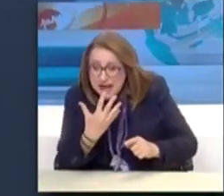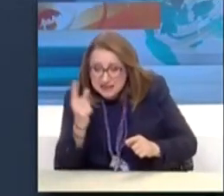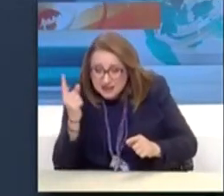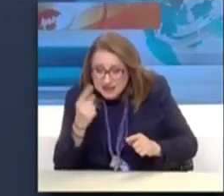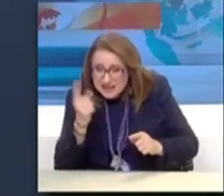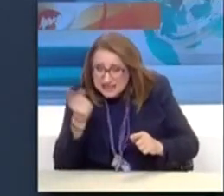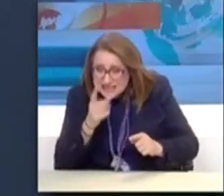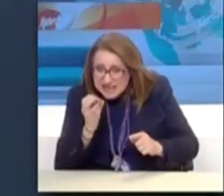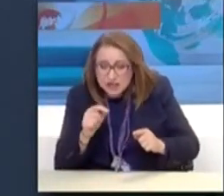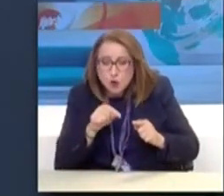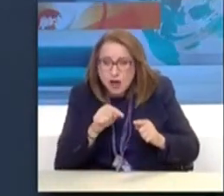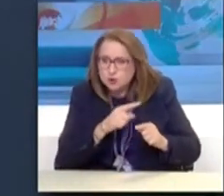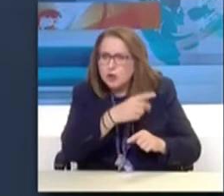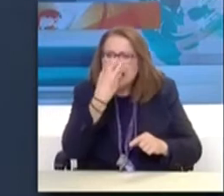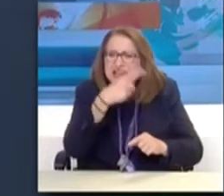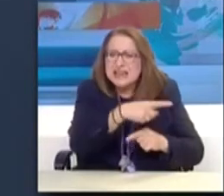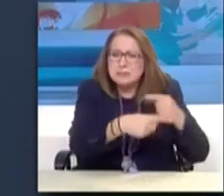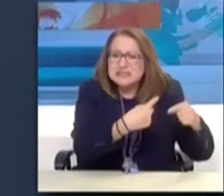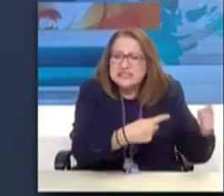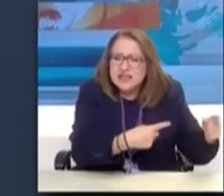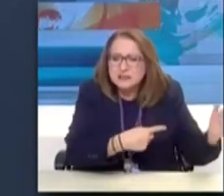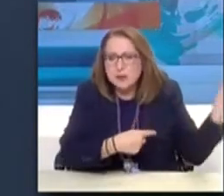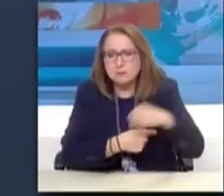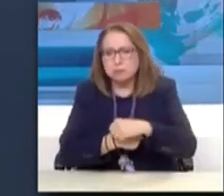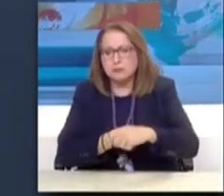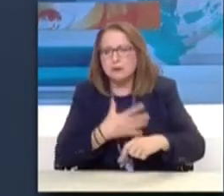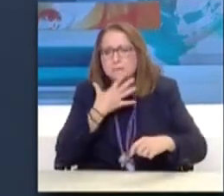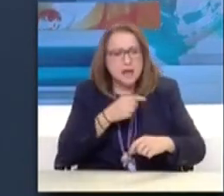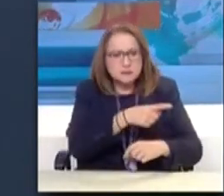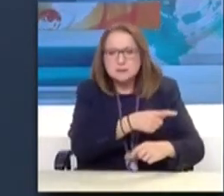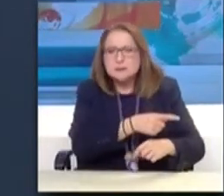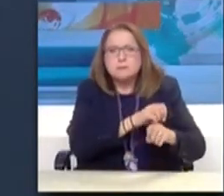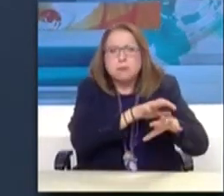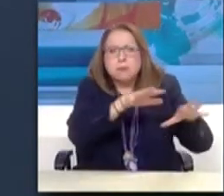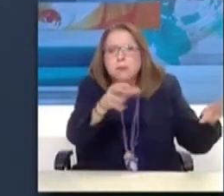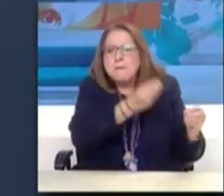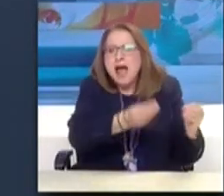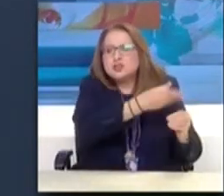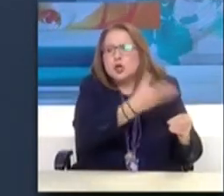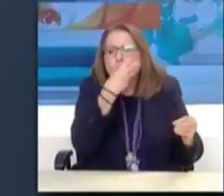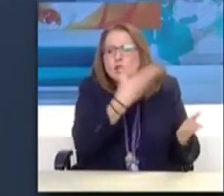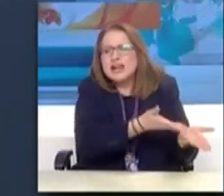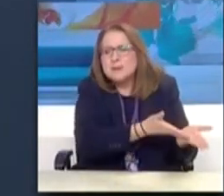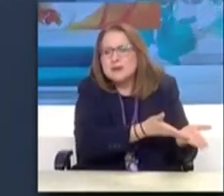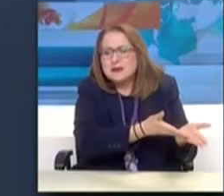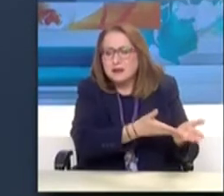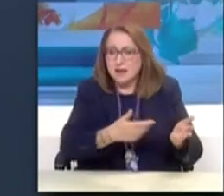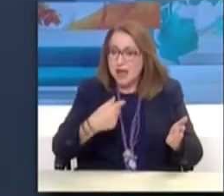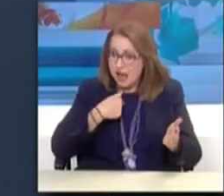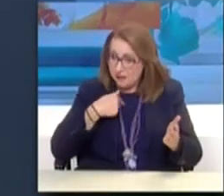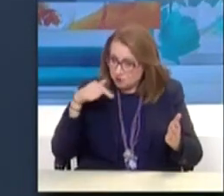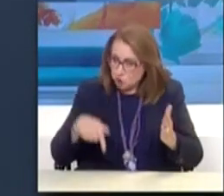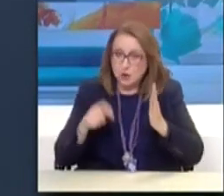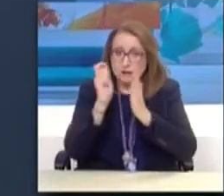μοντέλα, που έχουν ως βάση τους τα χαρακτηριστικά του ιού, τα σοβαρά νοσηλευόμενα περιστατικά και τους